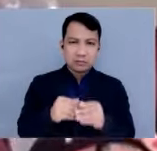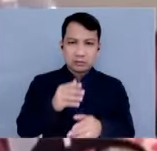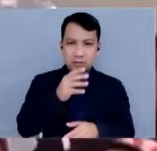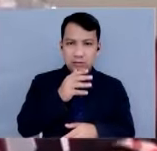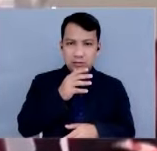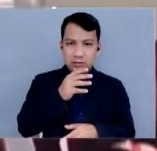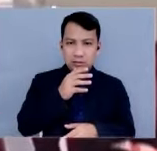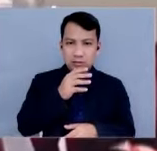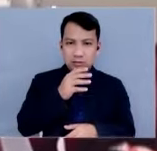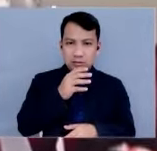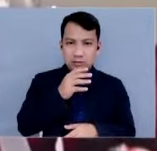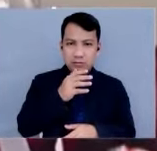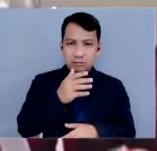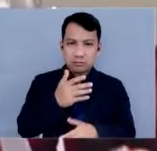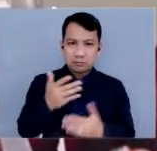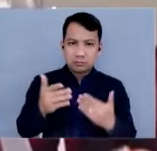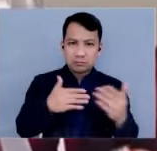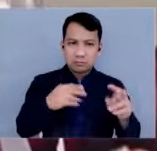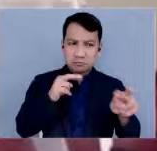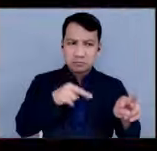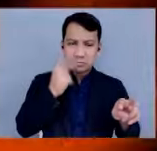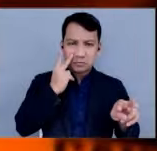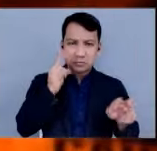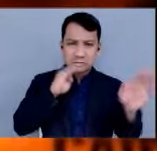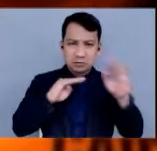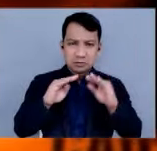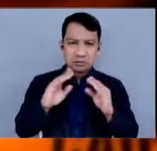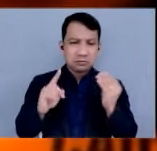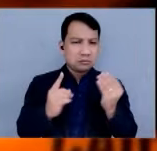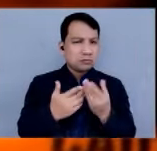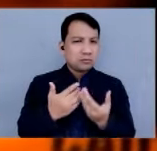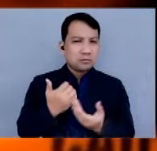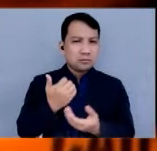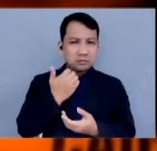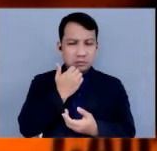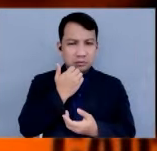parang wala naman po akong problem about that.